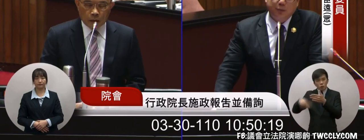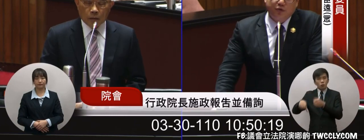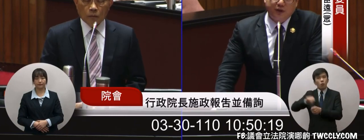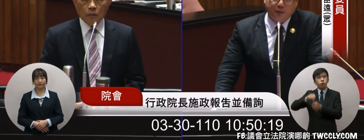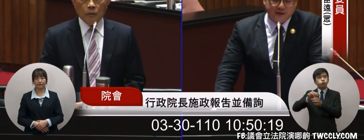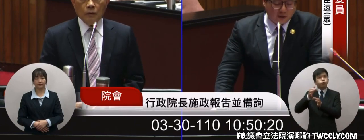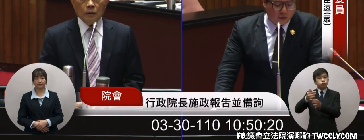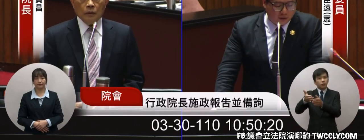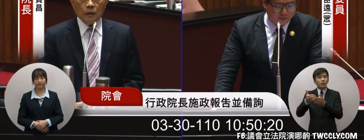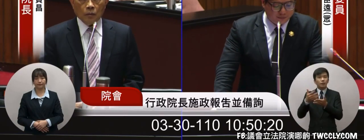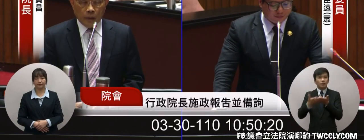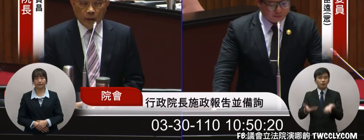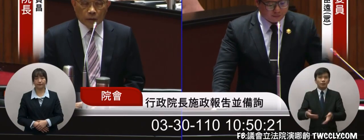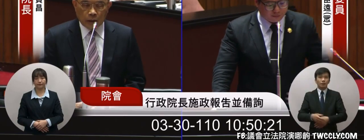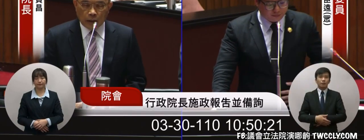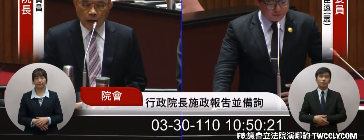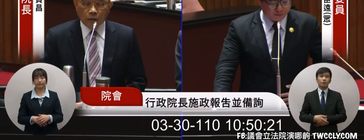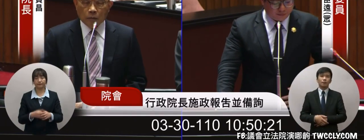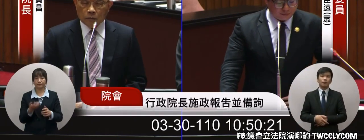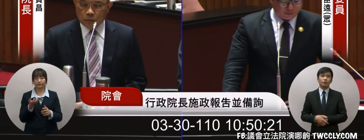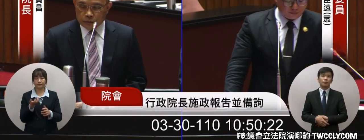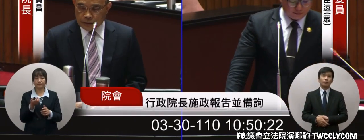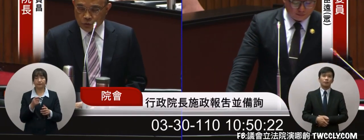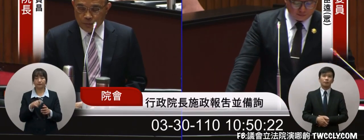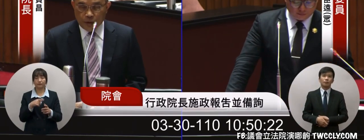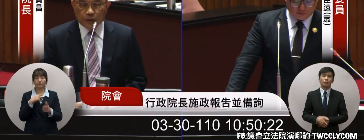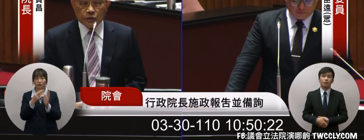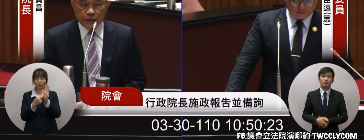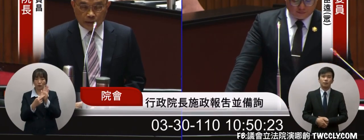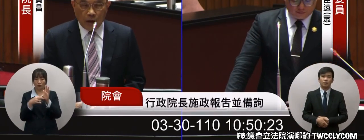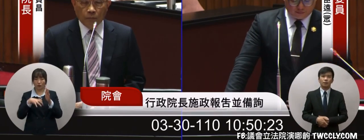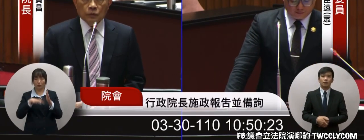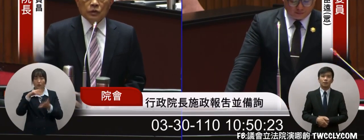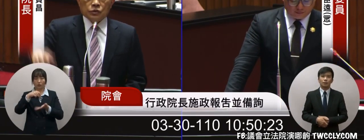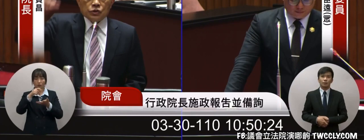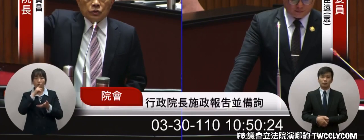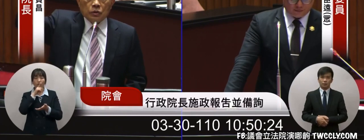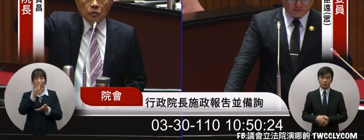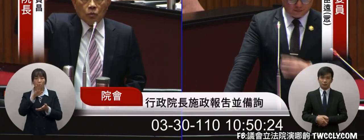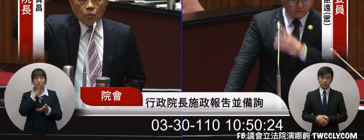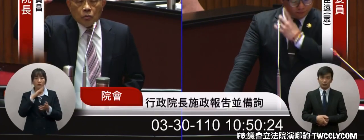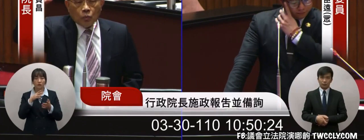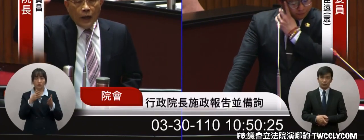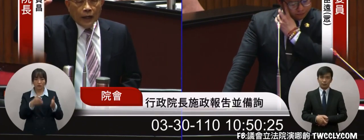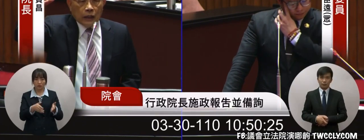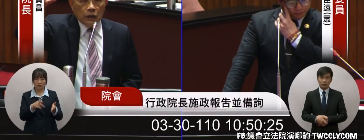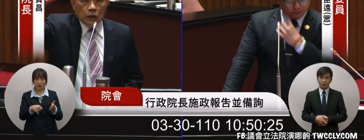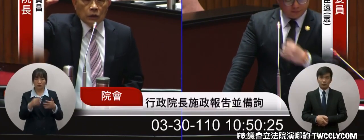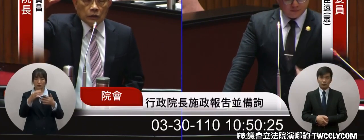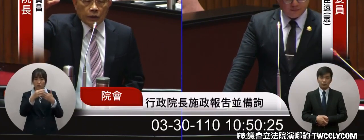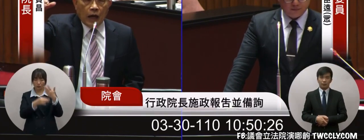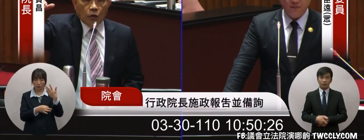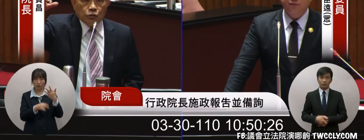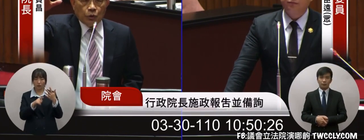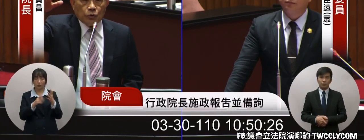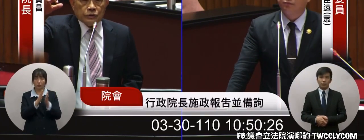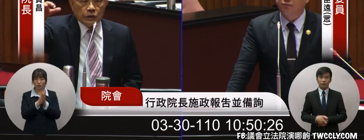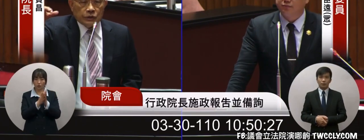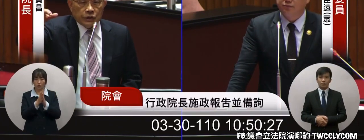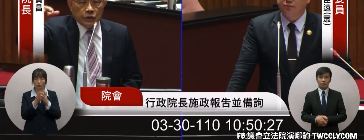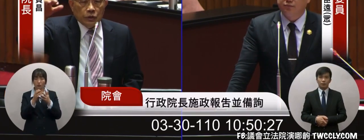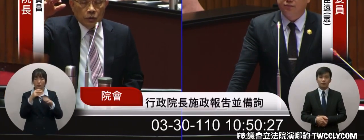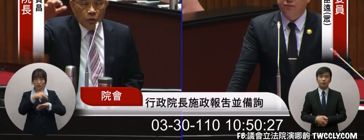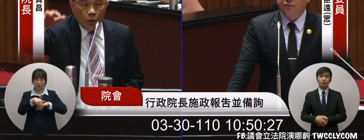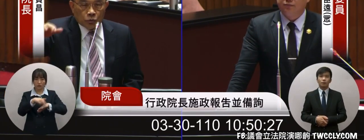這個部分你有沒有掌握委員剛剛我在說明裡面就講到是規格的要